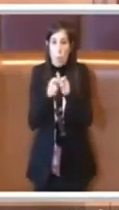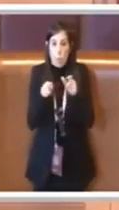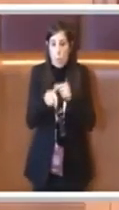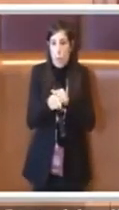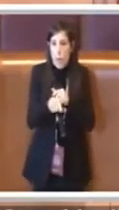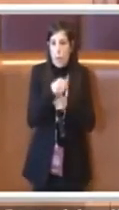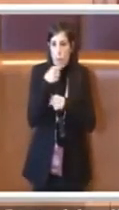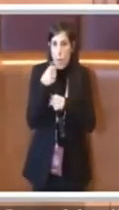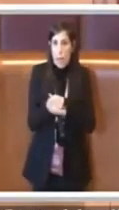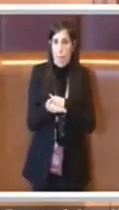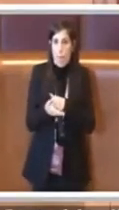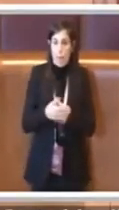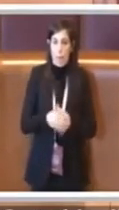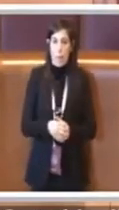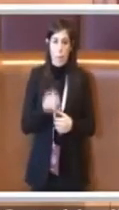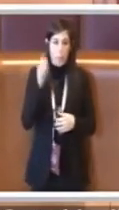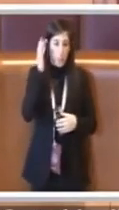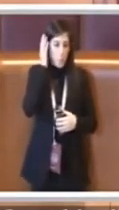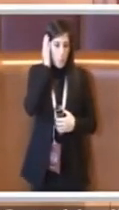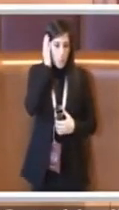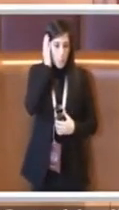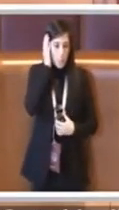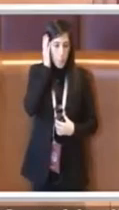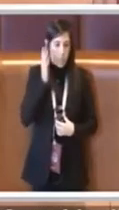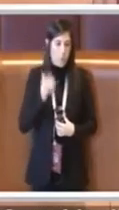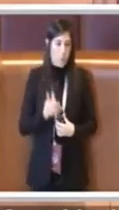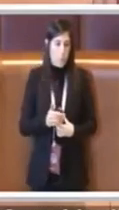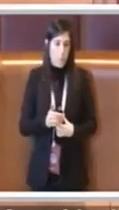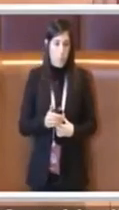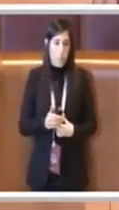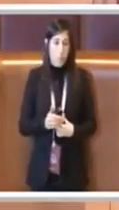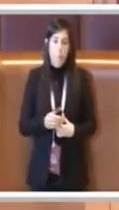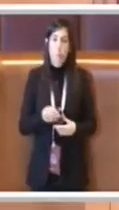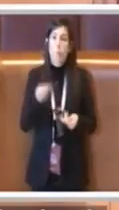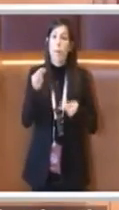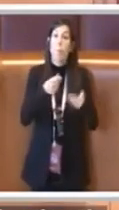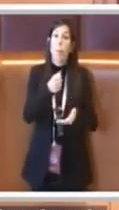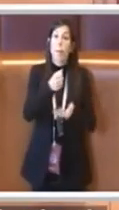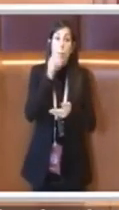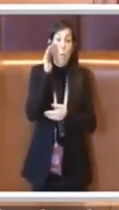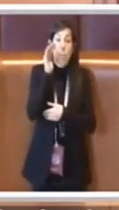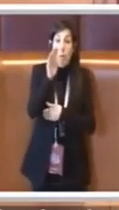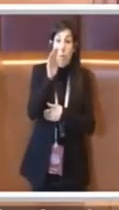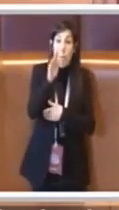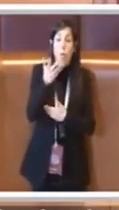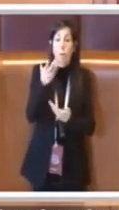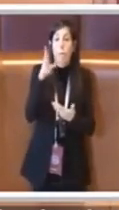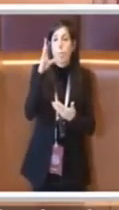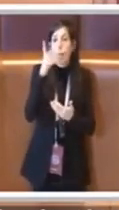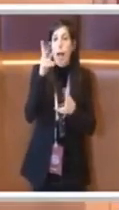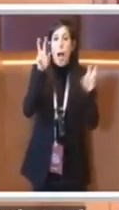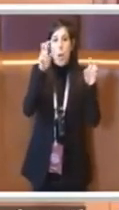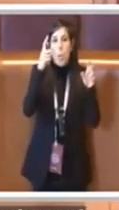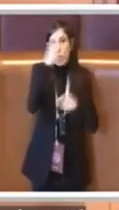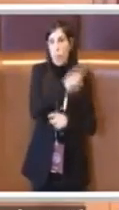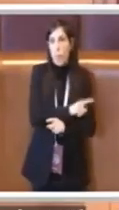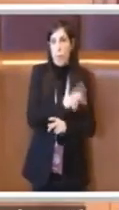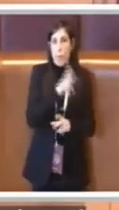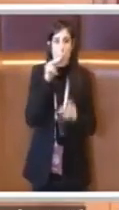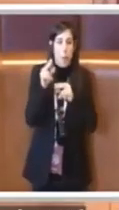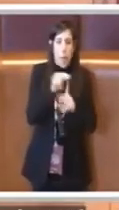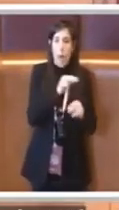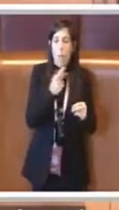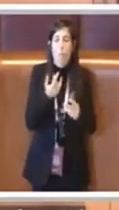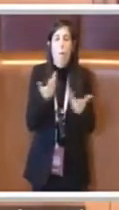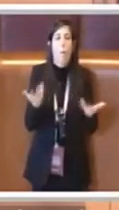abitudine. È importante, il bilancio di previsione capisco che è un tema talvolta difficile di cui parlarne perché